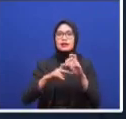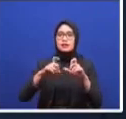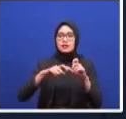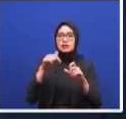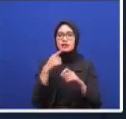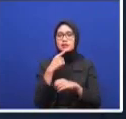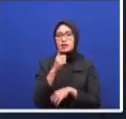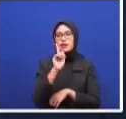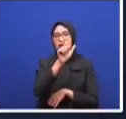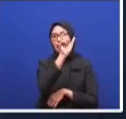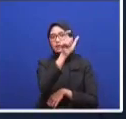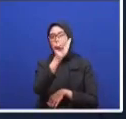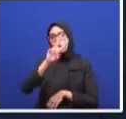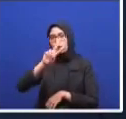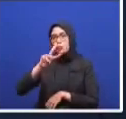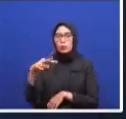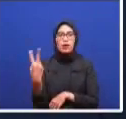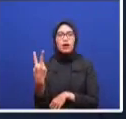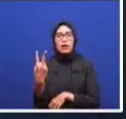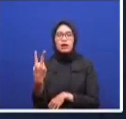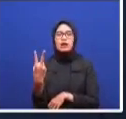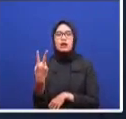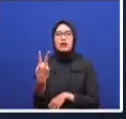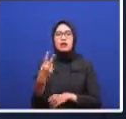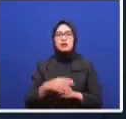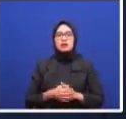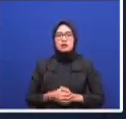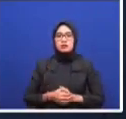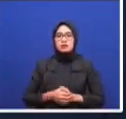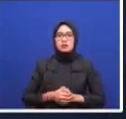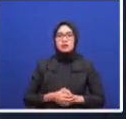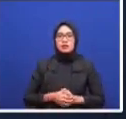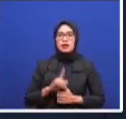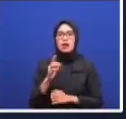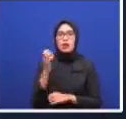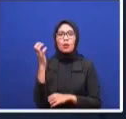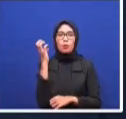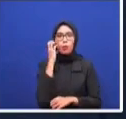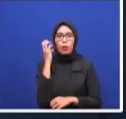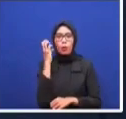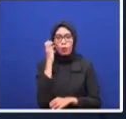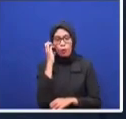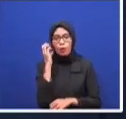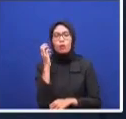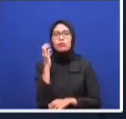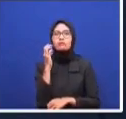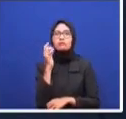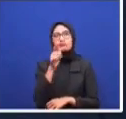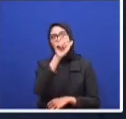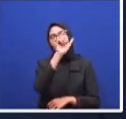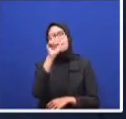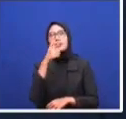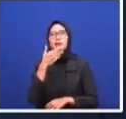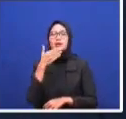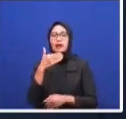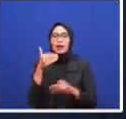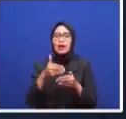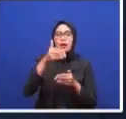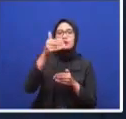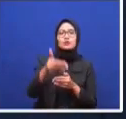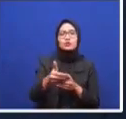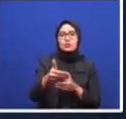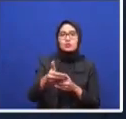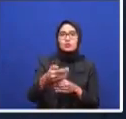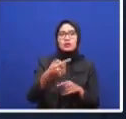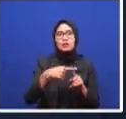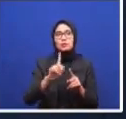sering diartikan penggantian total. Yang tempatnya Pak Prabowo kelanjutan. Bagi kami ada